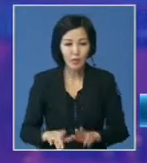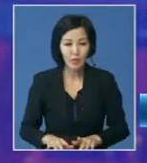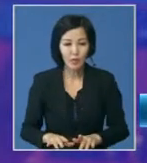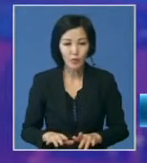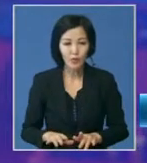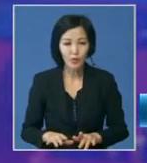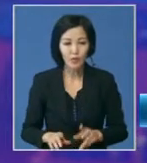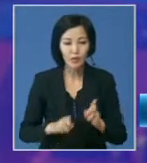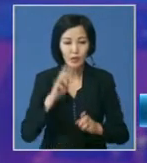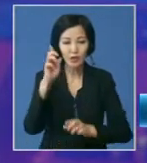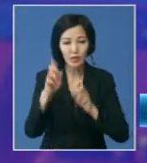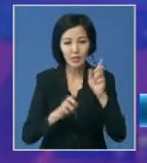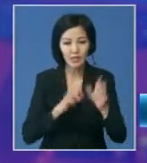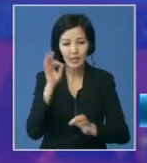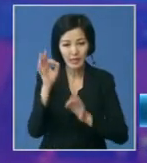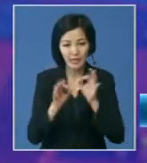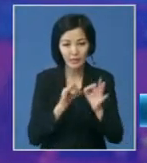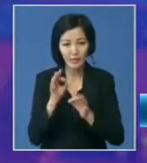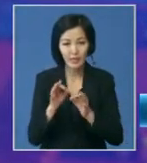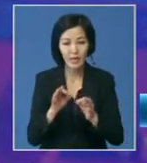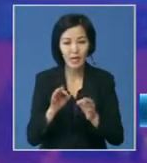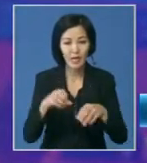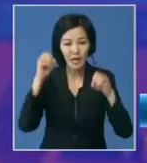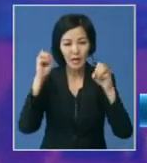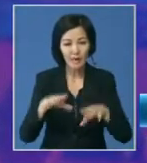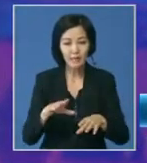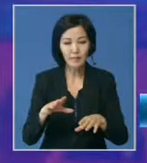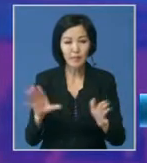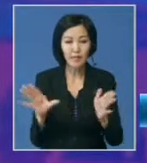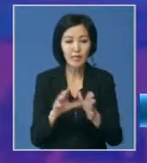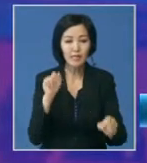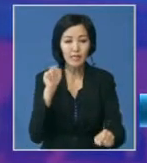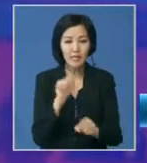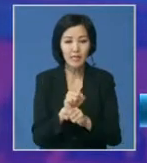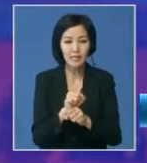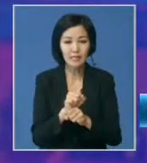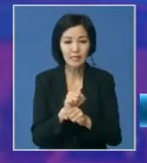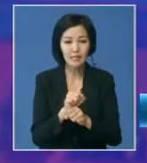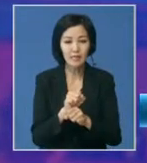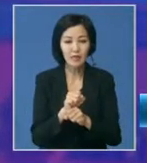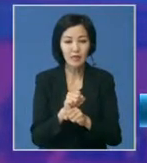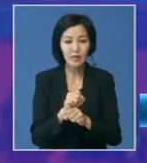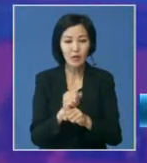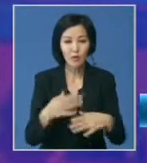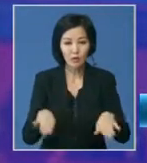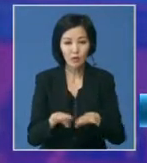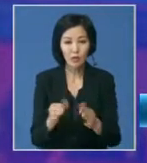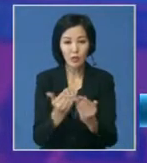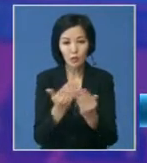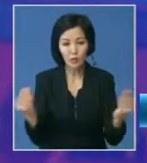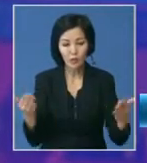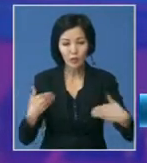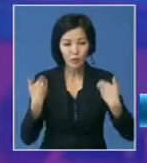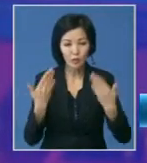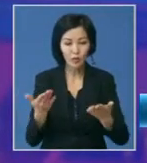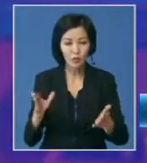атом электростанциясы сияқты жаңалықтың барлығын тұсауы осындай экспода кесілген болады. Сол